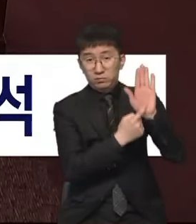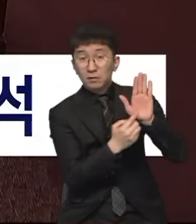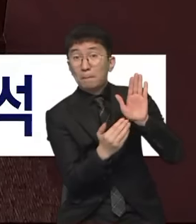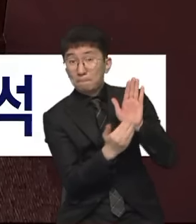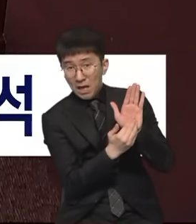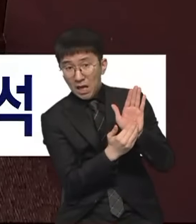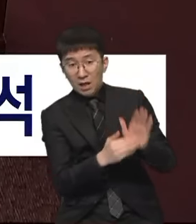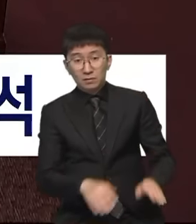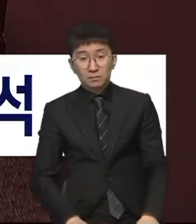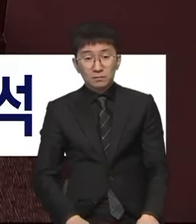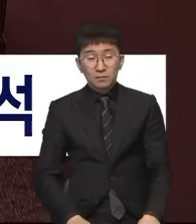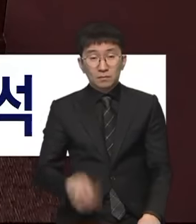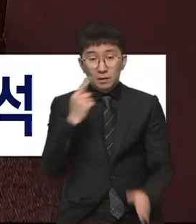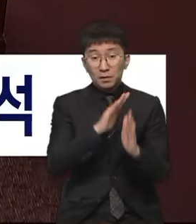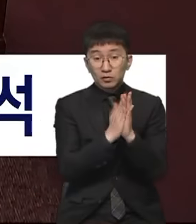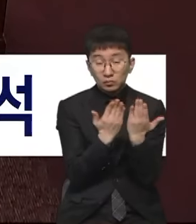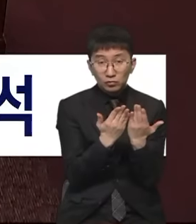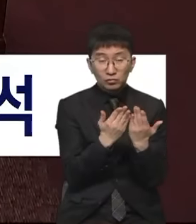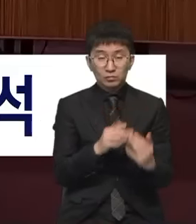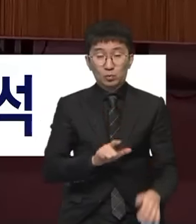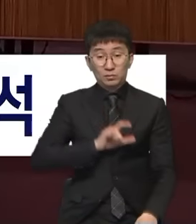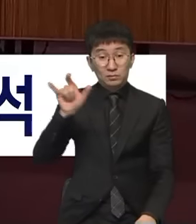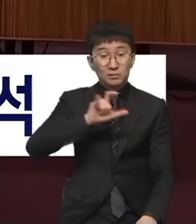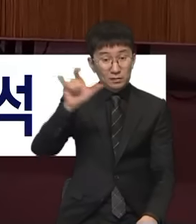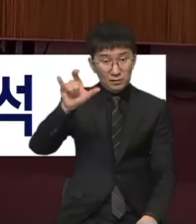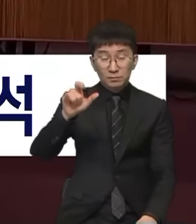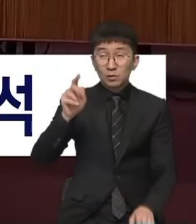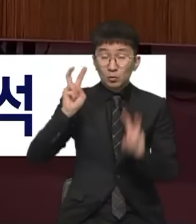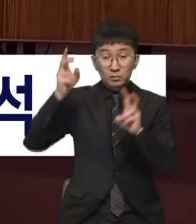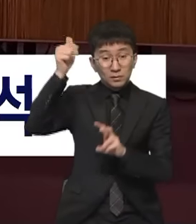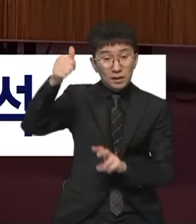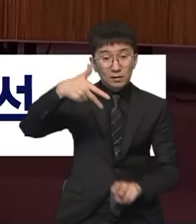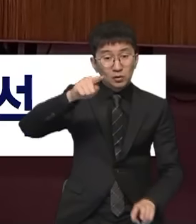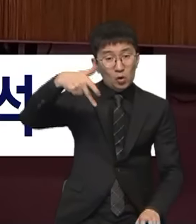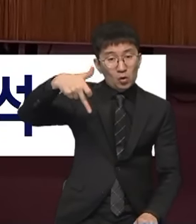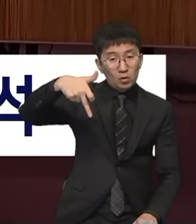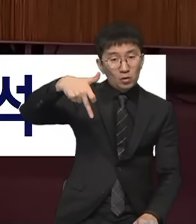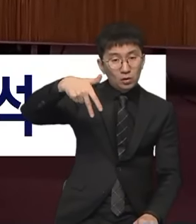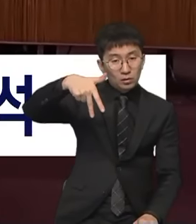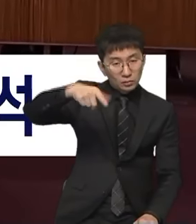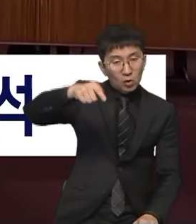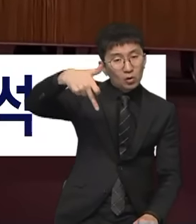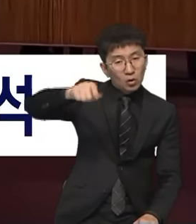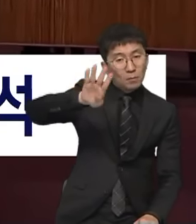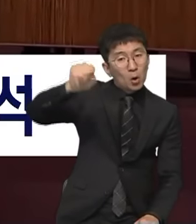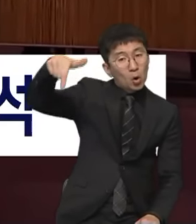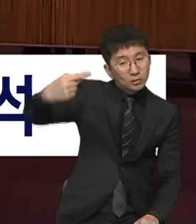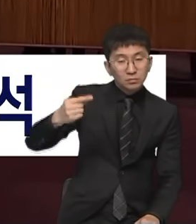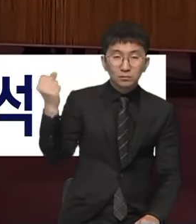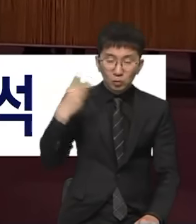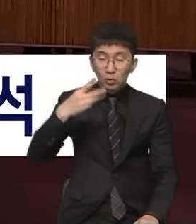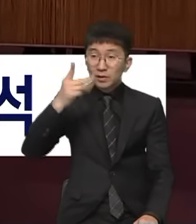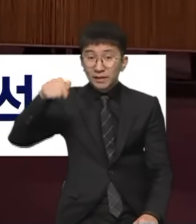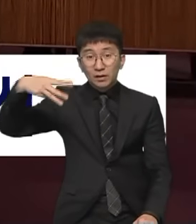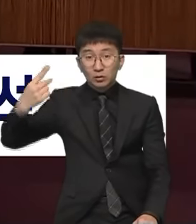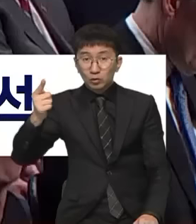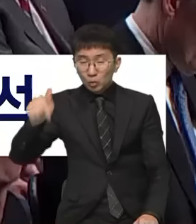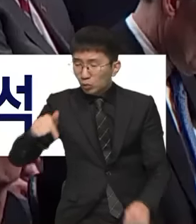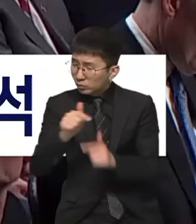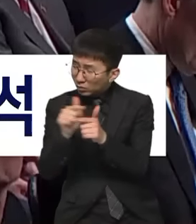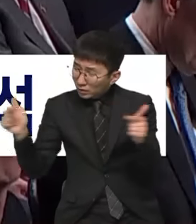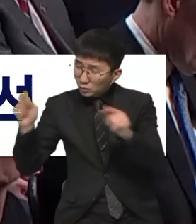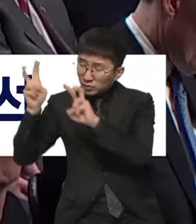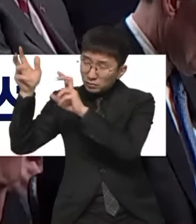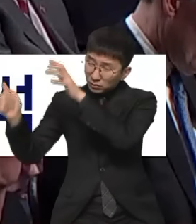페이스북과 인스타그램 운영사인 메타의 저커버그를 포함해 틱톡, X 같은 주요 SNS 플랫폼 CEO들이 한자리에